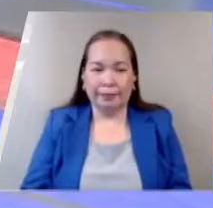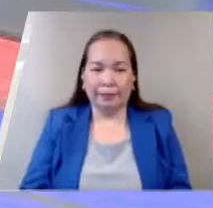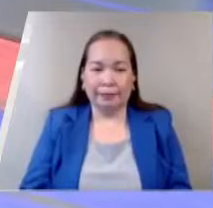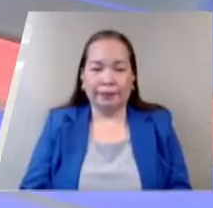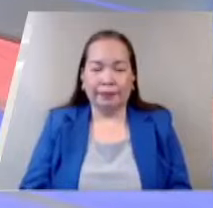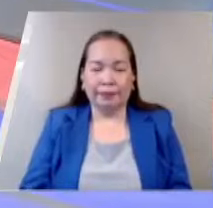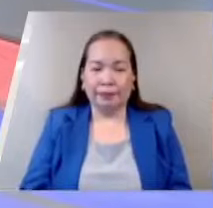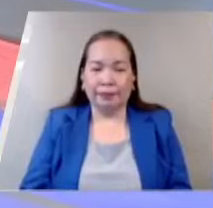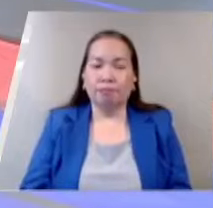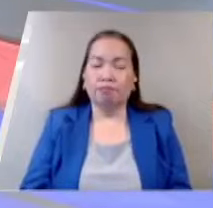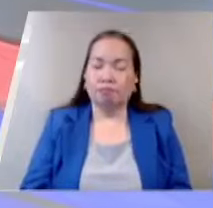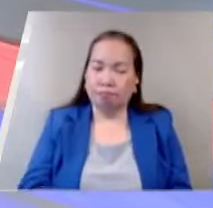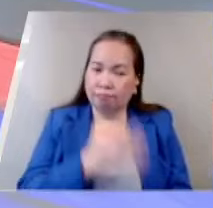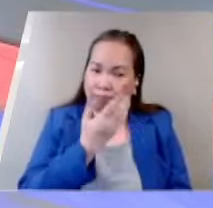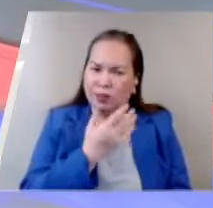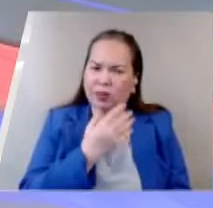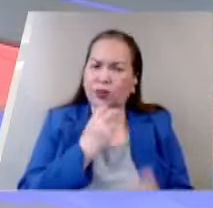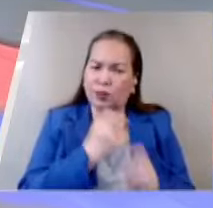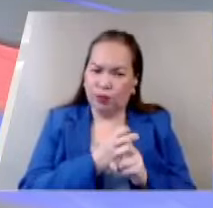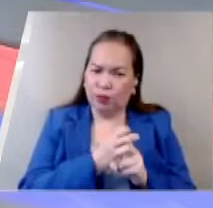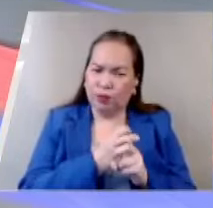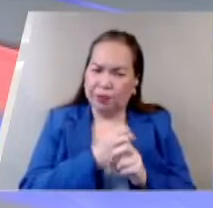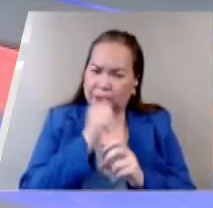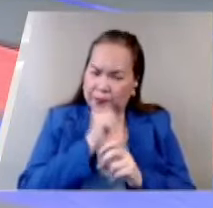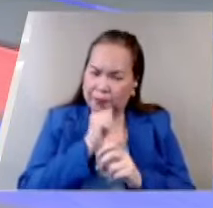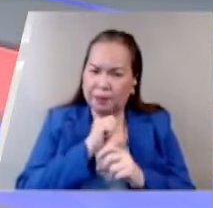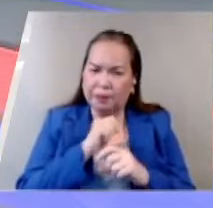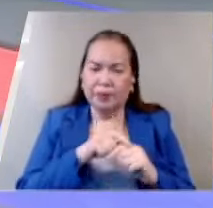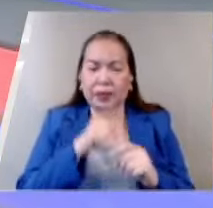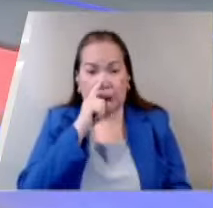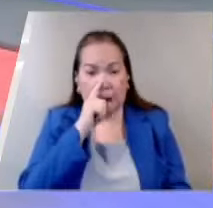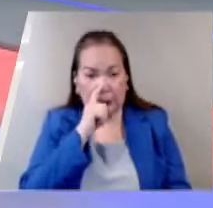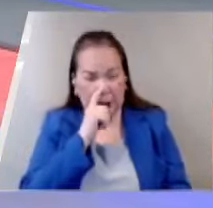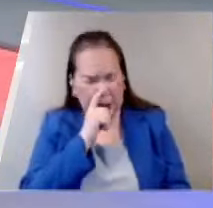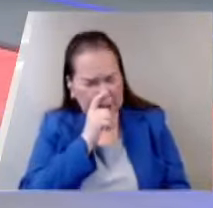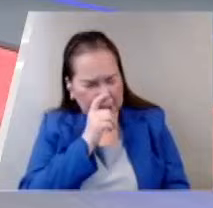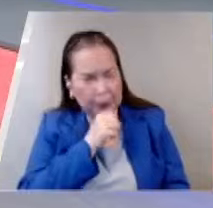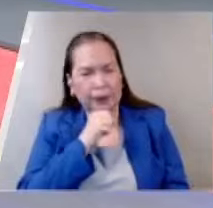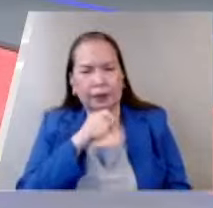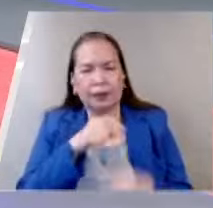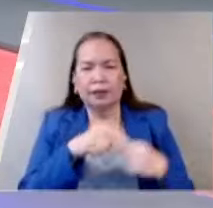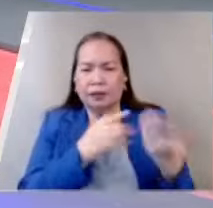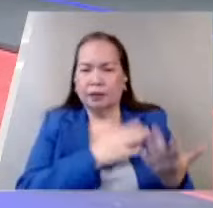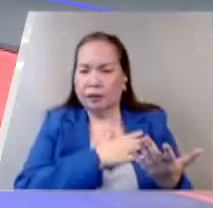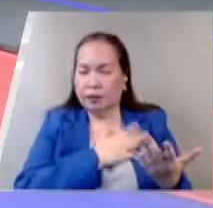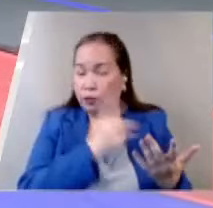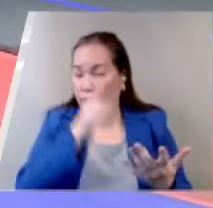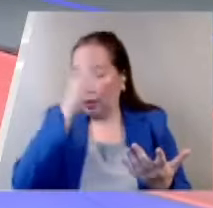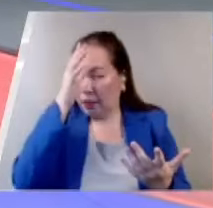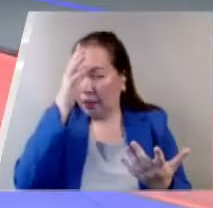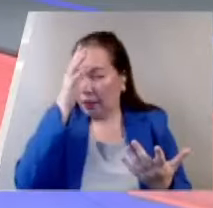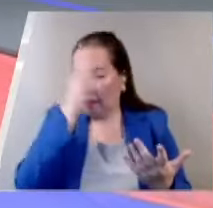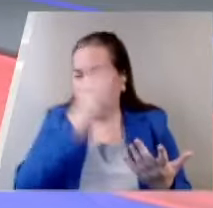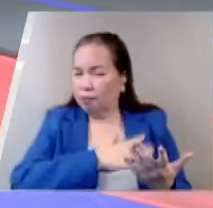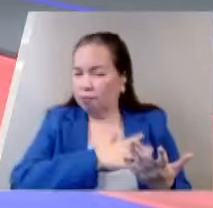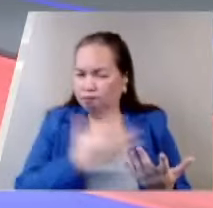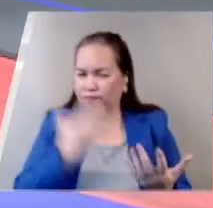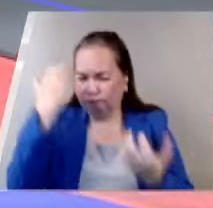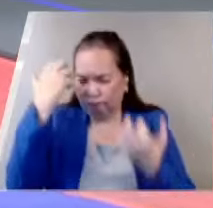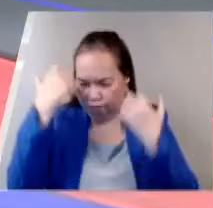Hirap man at may edad na, dugo at pawis pa rin ang inaalay ng isang ama para maitaguyod ang kanyang